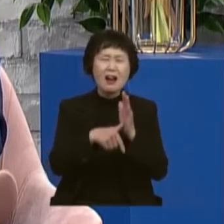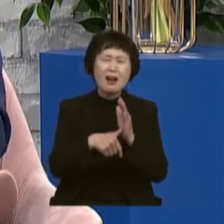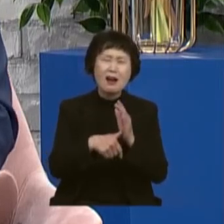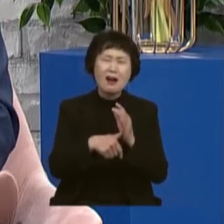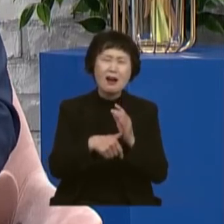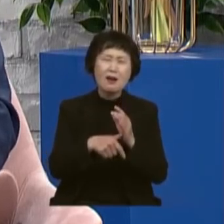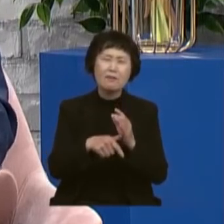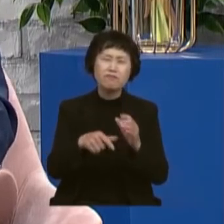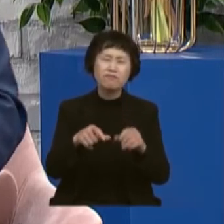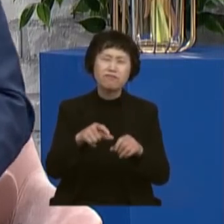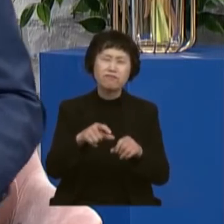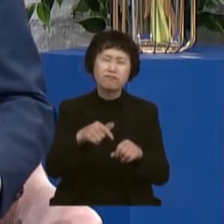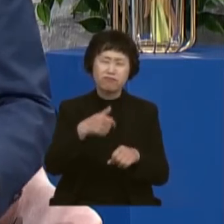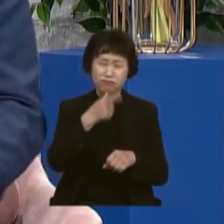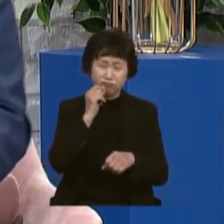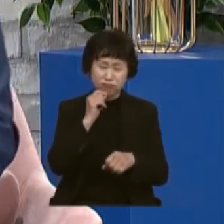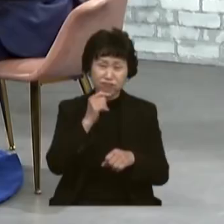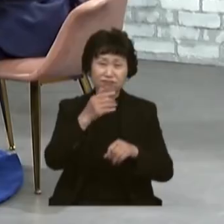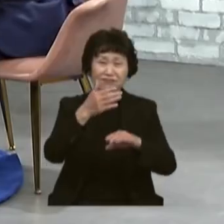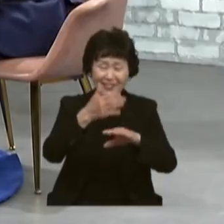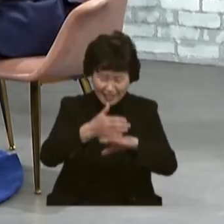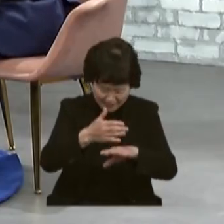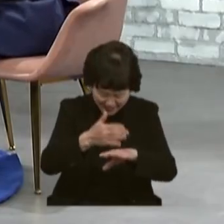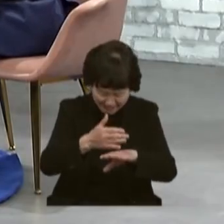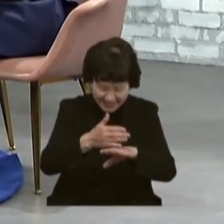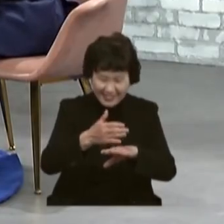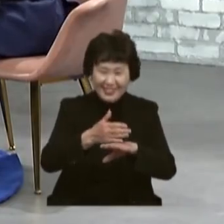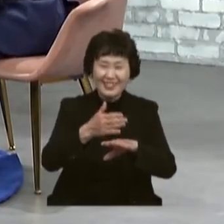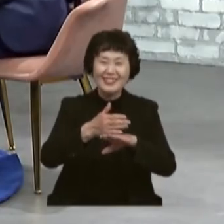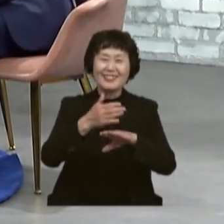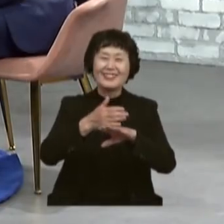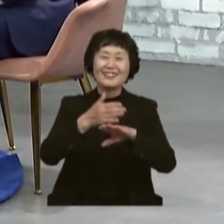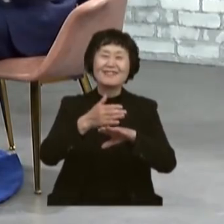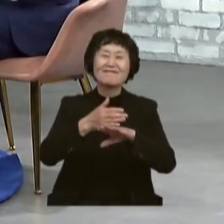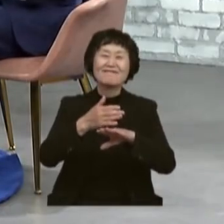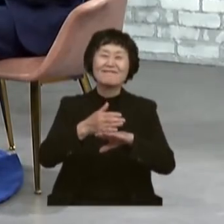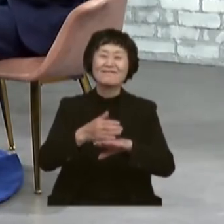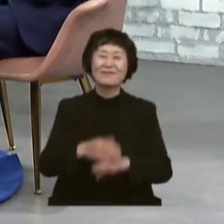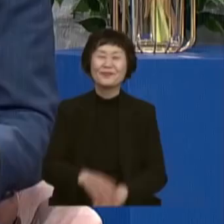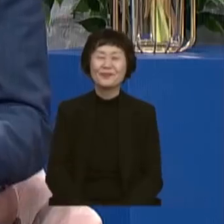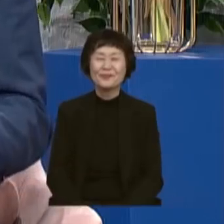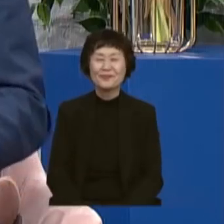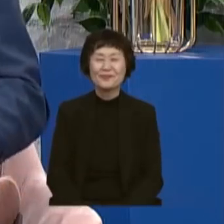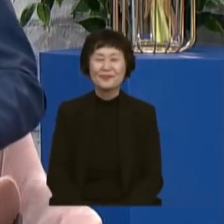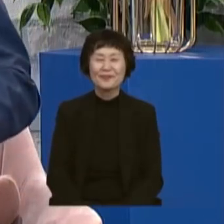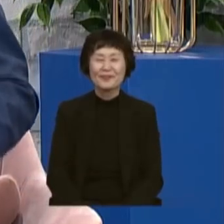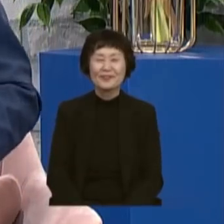되겠네요. 네. 고맙습니다. 감사합니다. 박종호 장로님 감사합니다. 감사합니다.